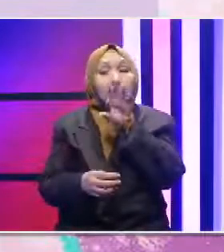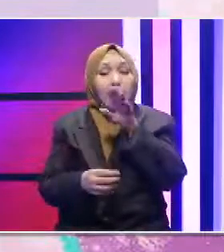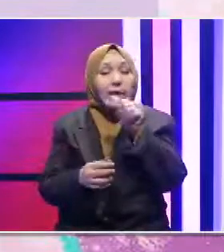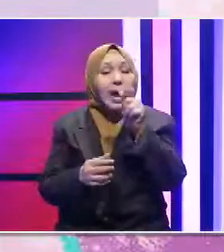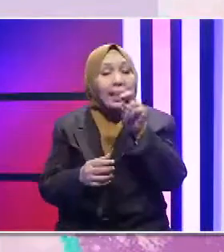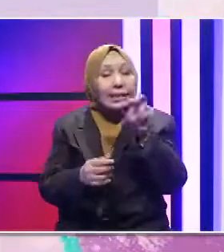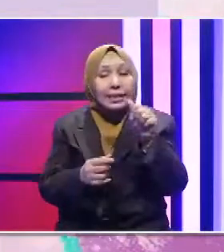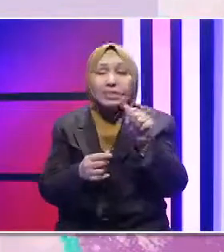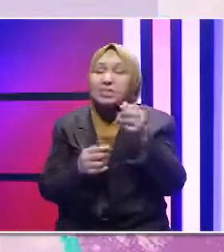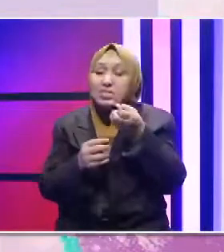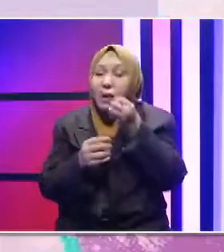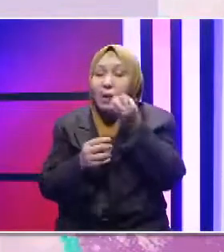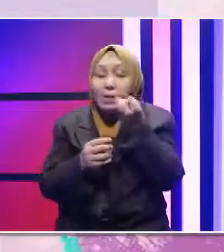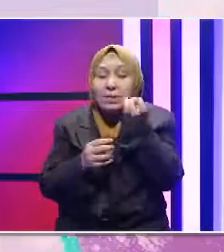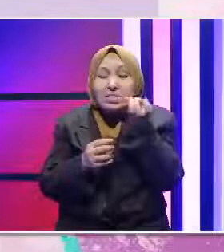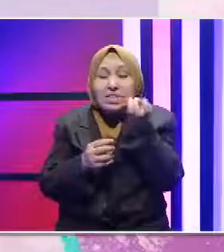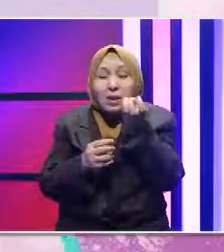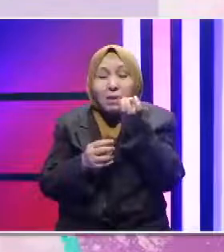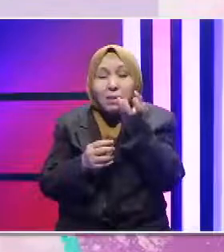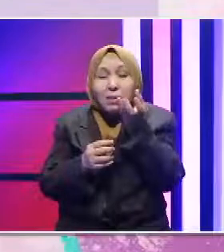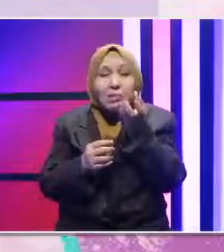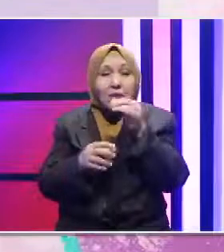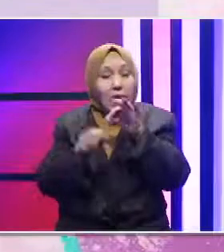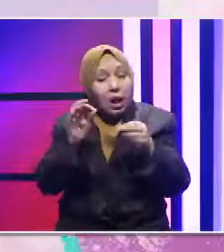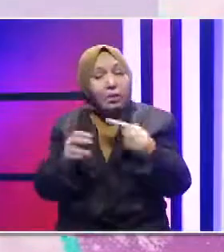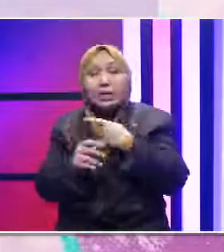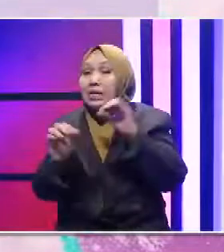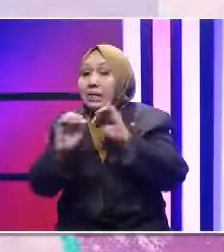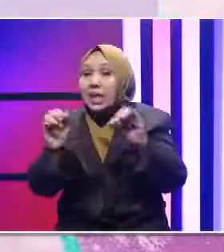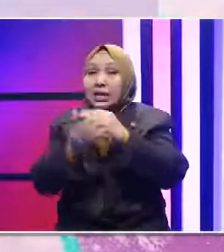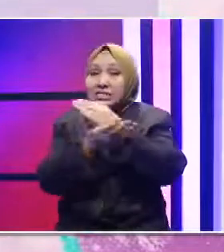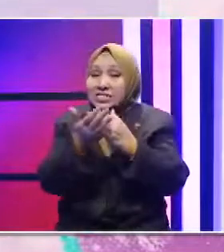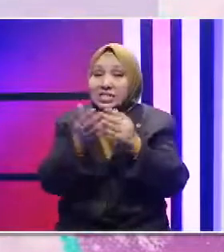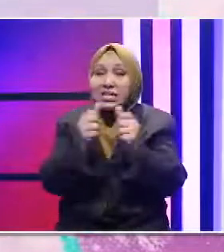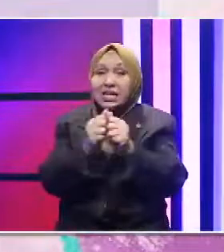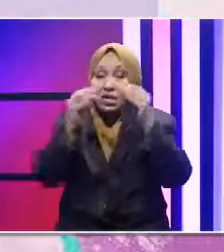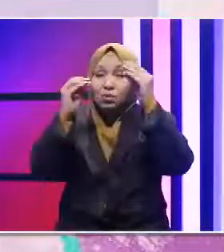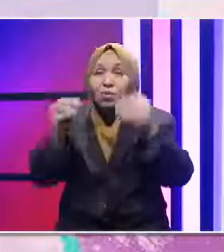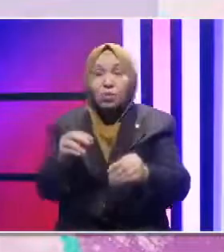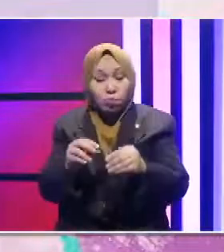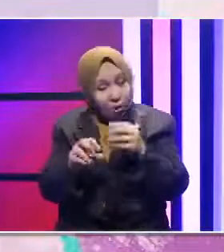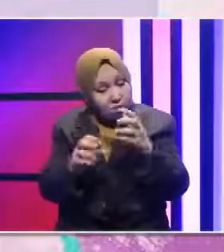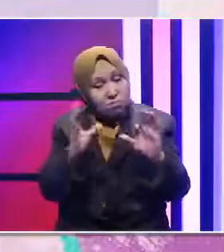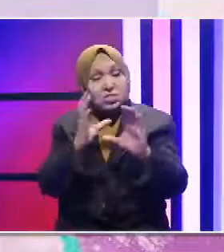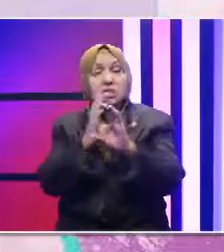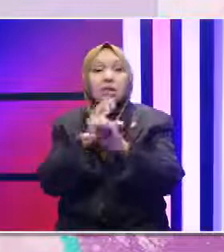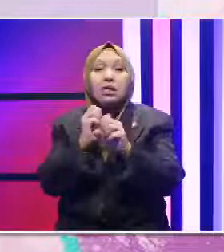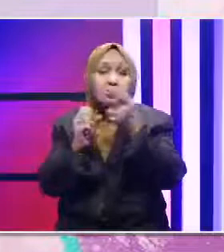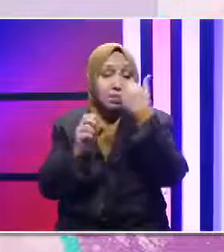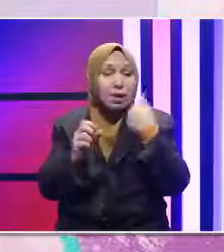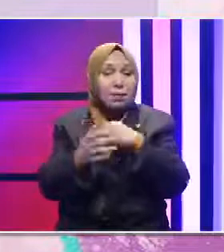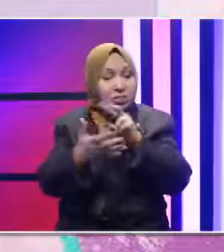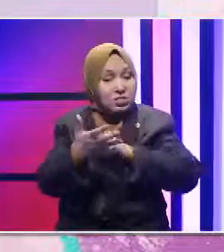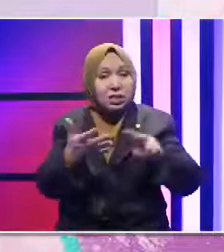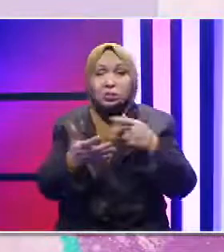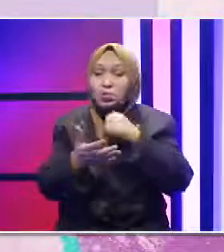terlepas sikit, ha, kan? Ha, jadi kalau kita tidak ada sesi dengan guru, memang agak mencabarlah Ustaz Fas, sebab kita, bacaan kita